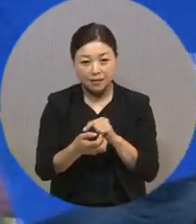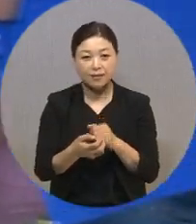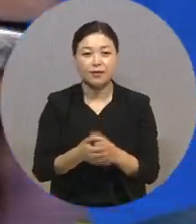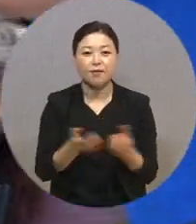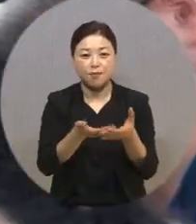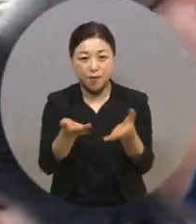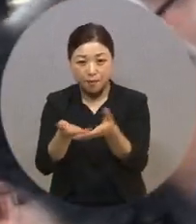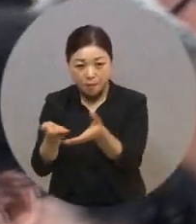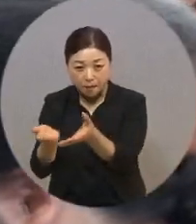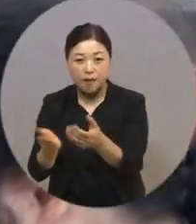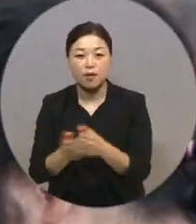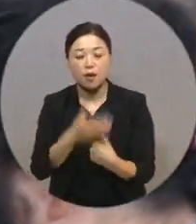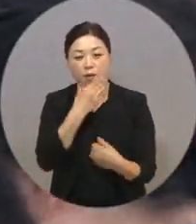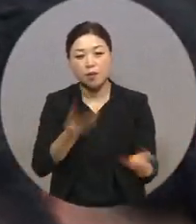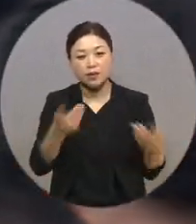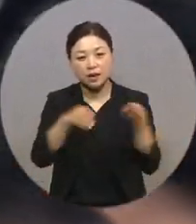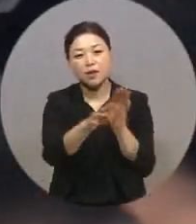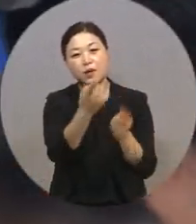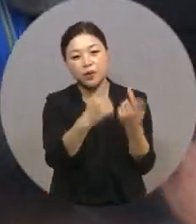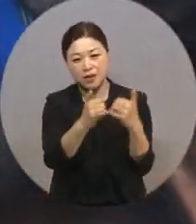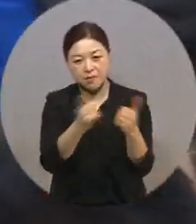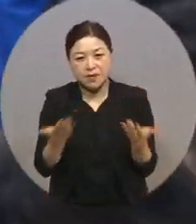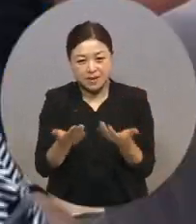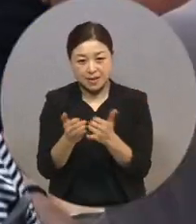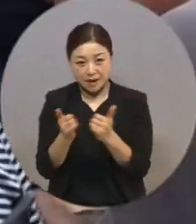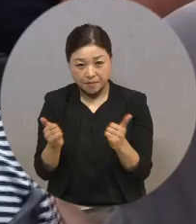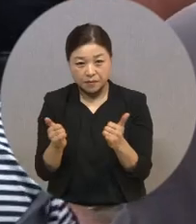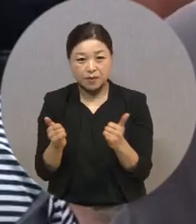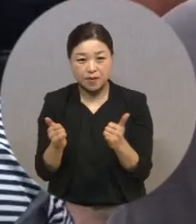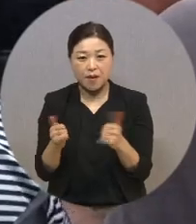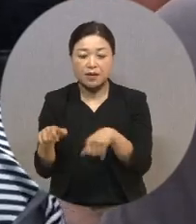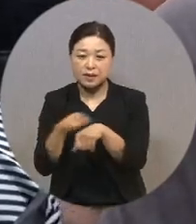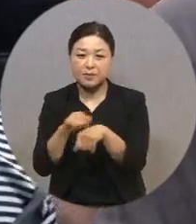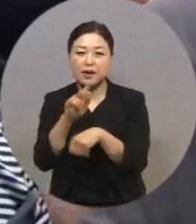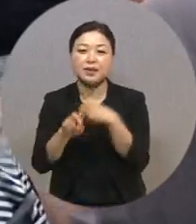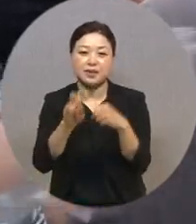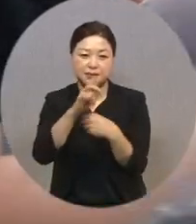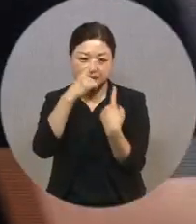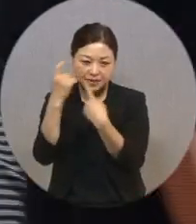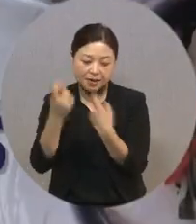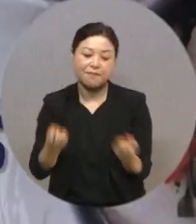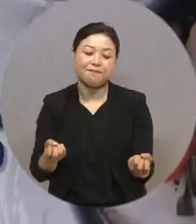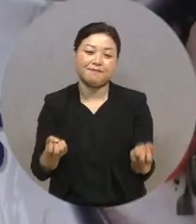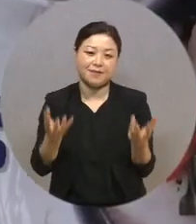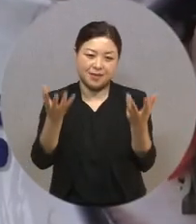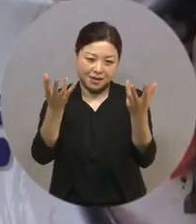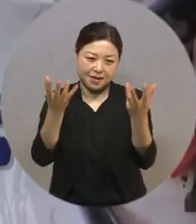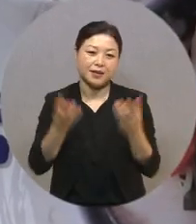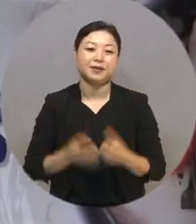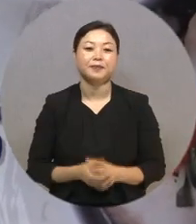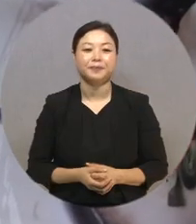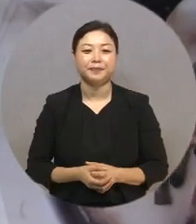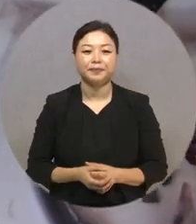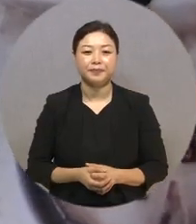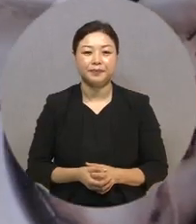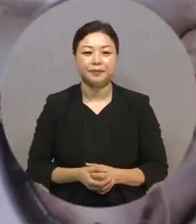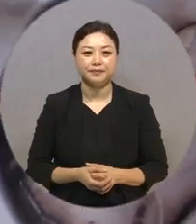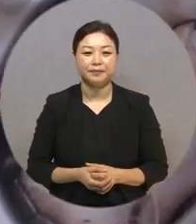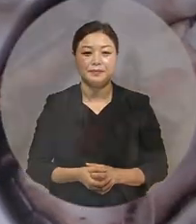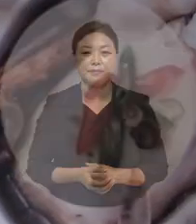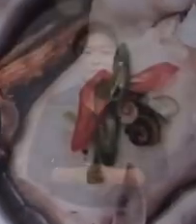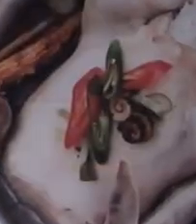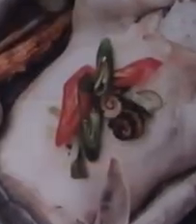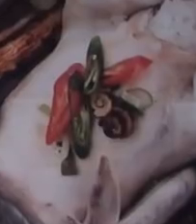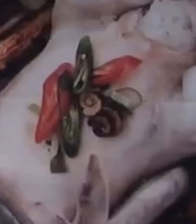봉사자들의 나눔으로 복지관 이용인도 직원들도 아주 특별한 20주년의 생일을 보냈습니다. 복지TV